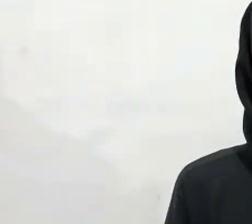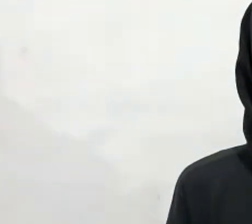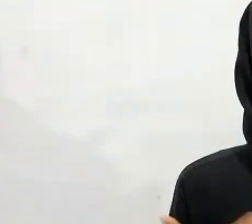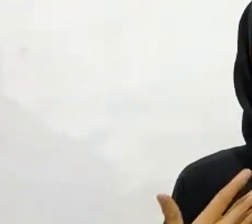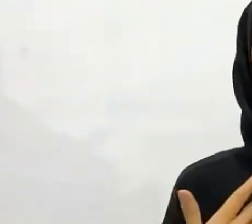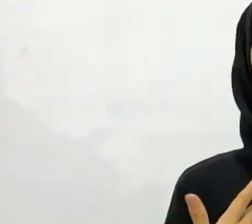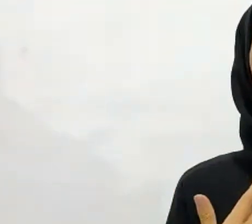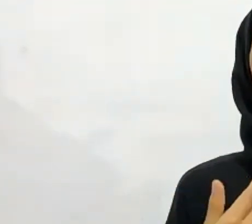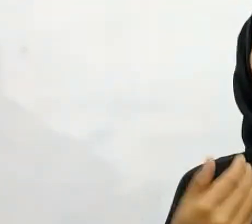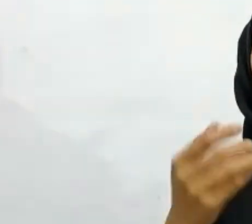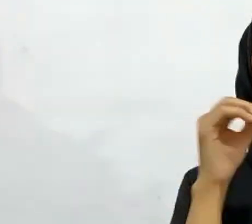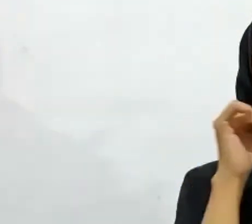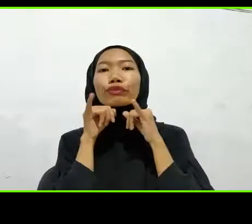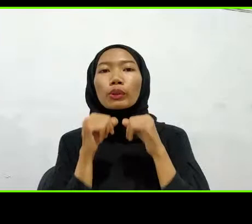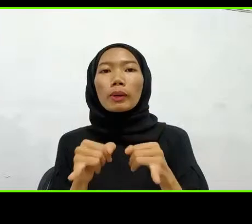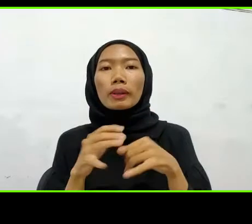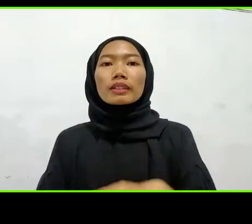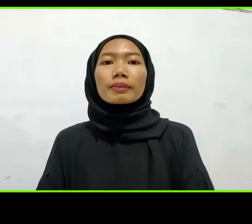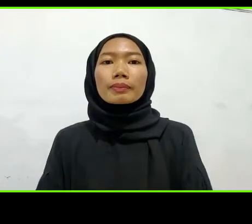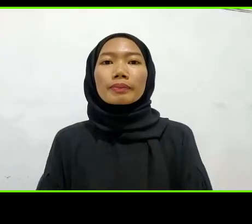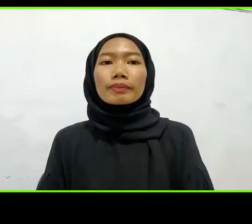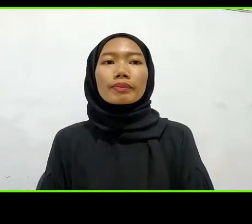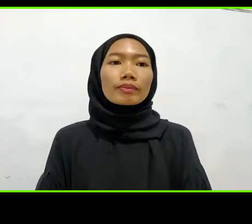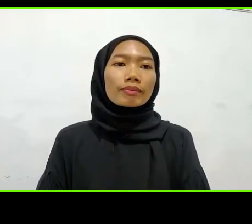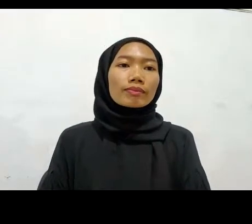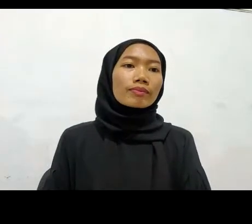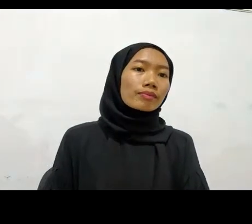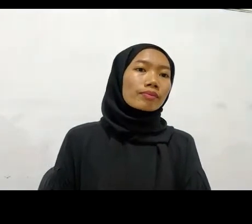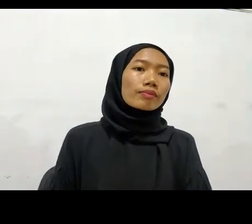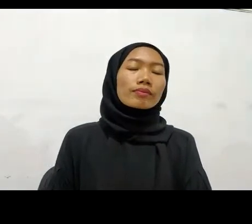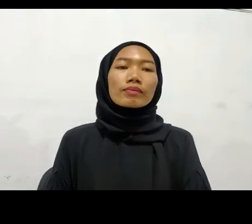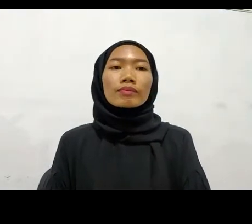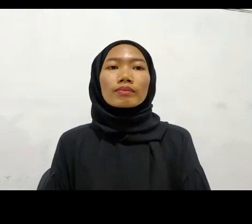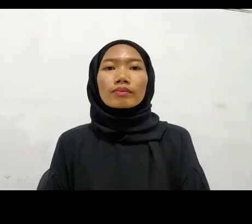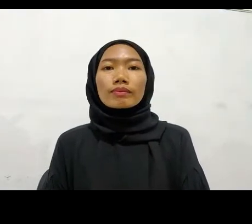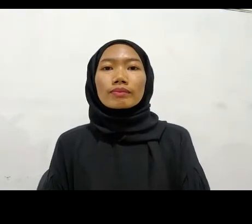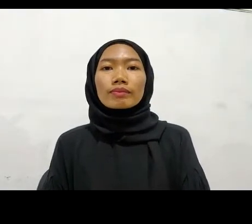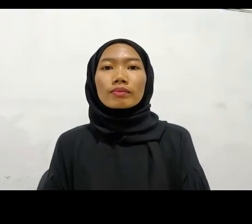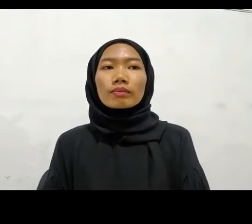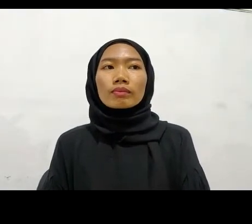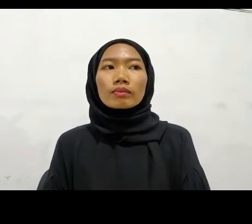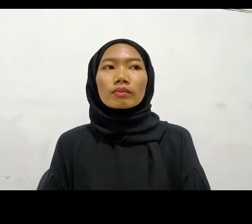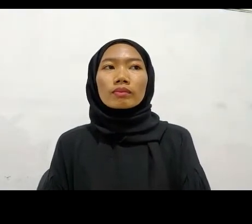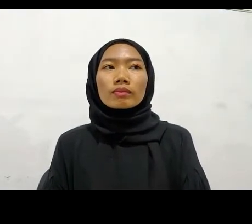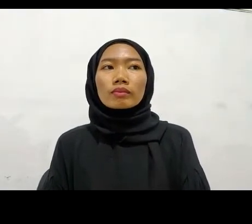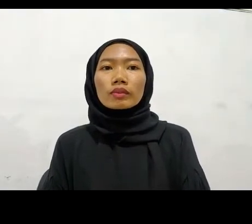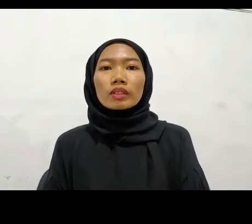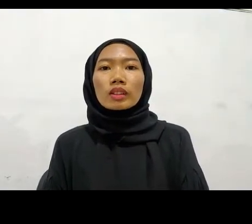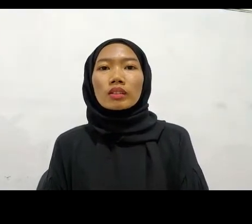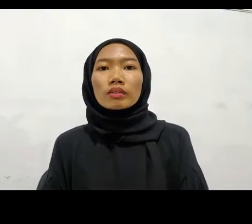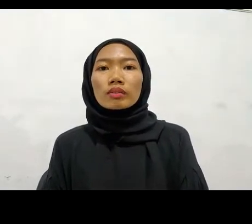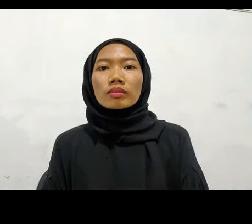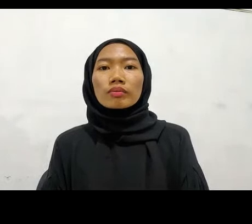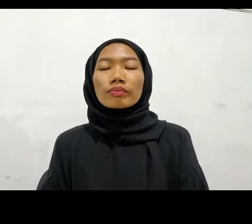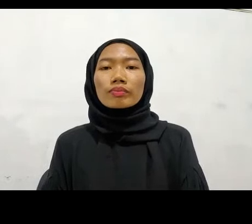Ahmad dan juga di chat ya sepertinya. Mas Eka, apakah masih bersama kita?